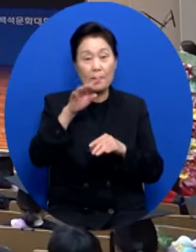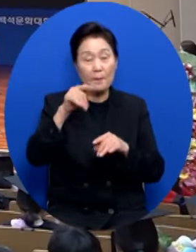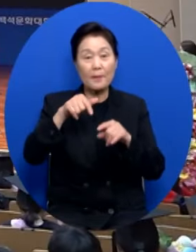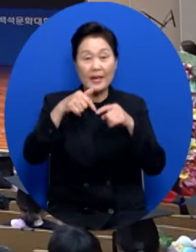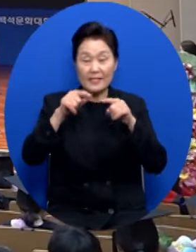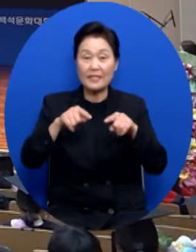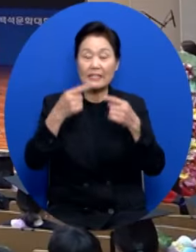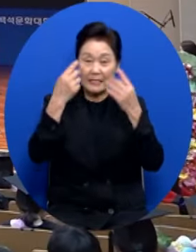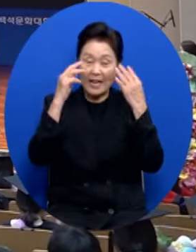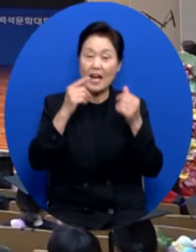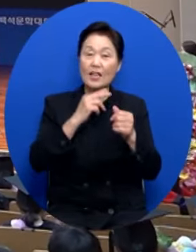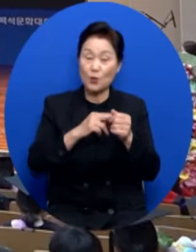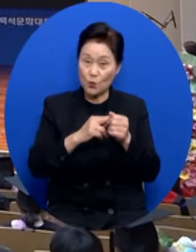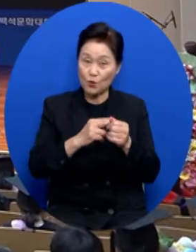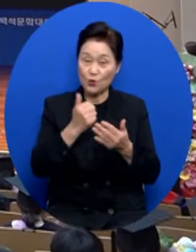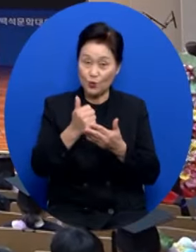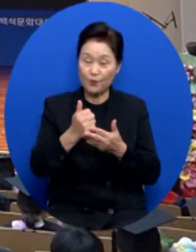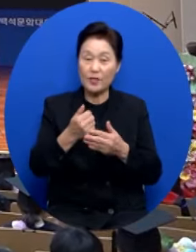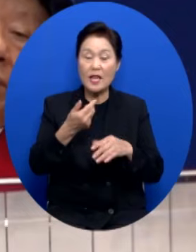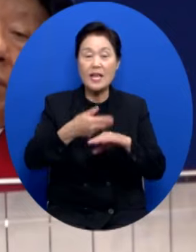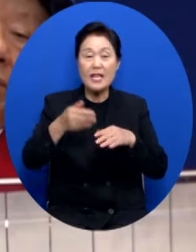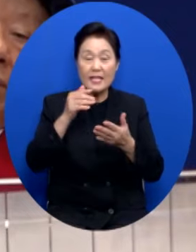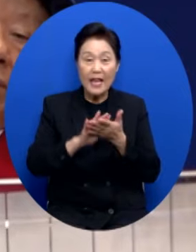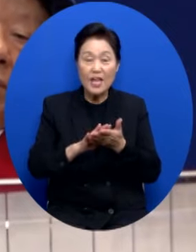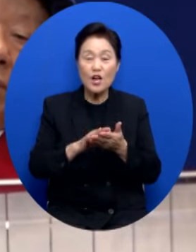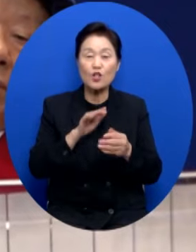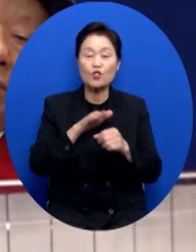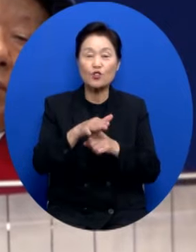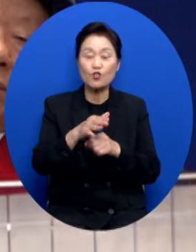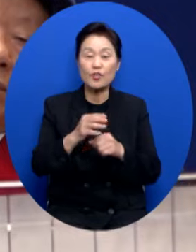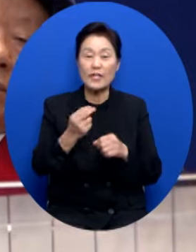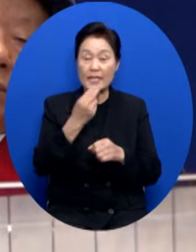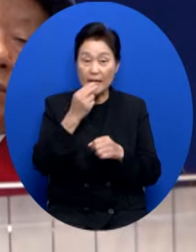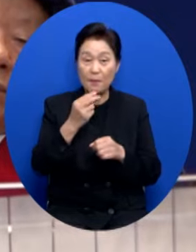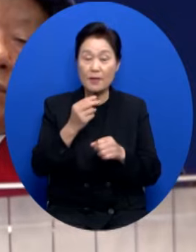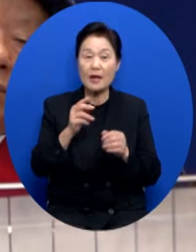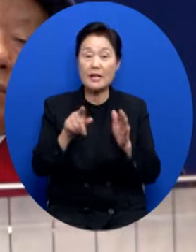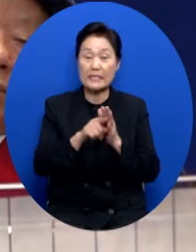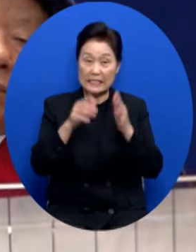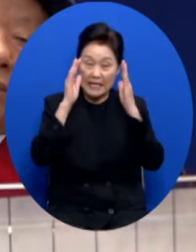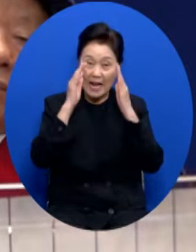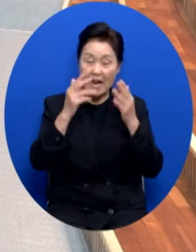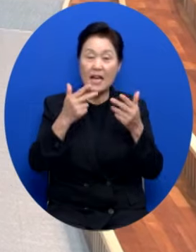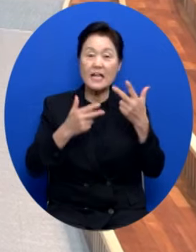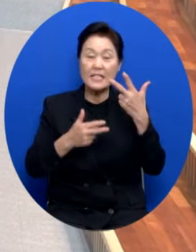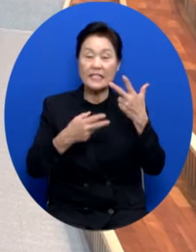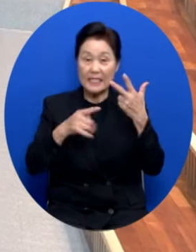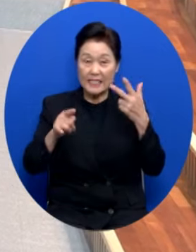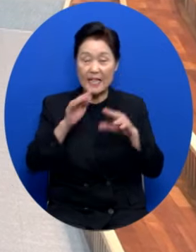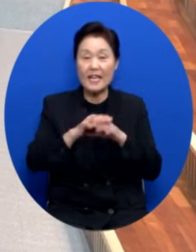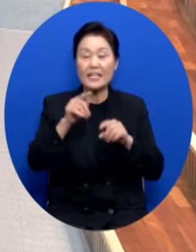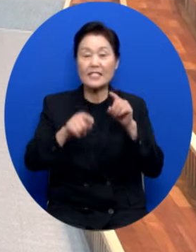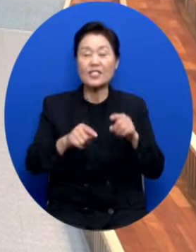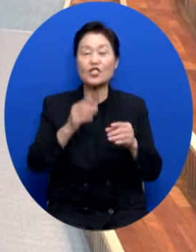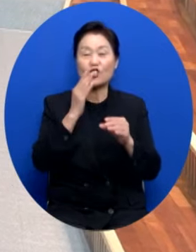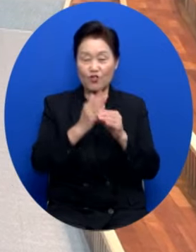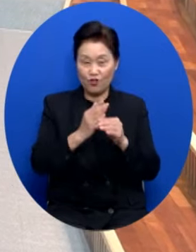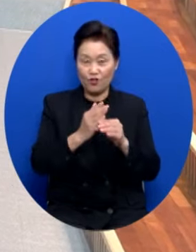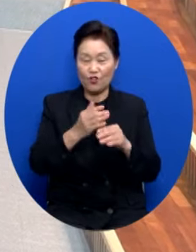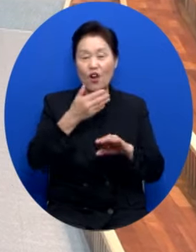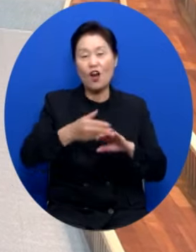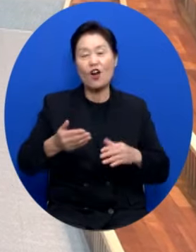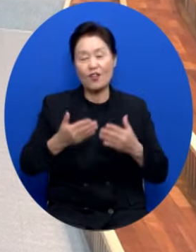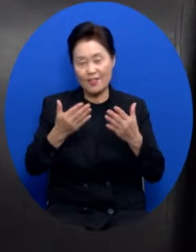백석대 장종현 총장이 주창한 개혁주의 생명신학 그 7대 실천운동 가운데 나눔운동의 일환으로서 헌혈을 이어왔다고 소회를